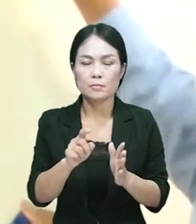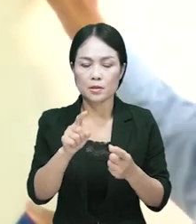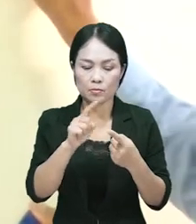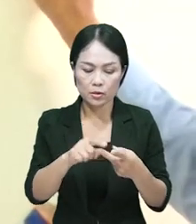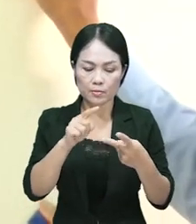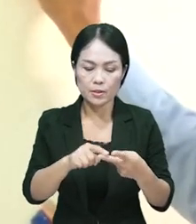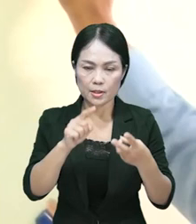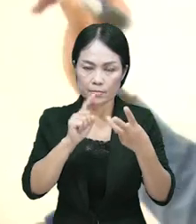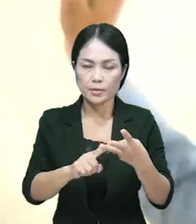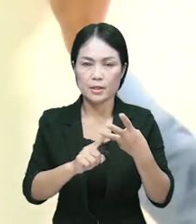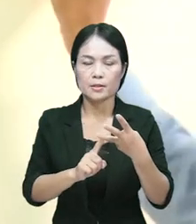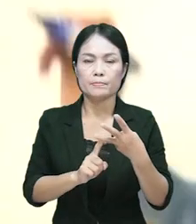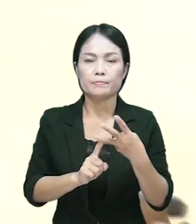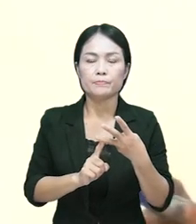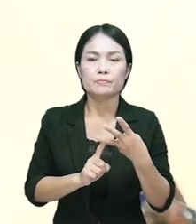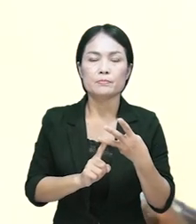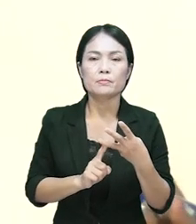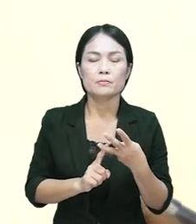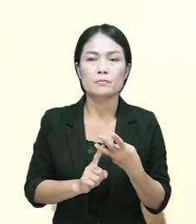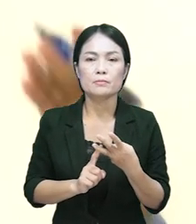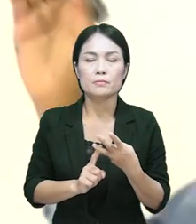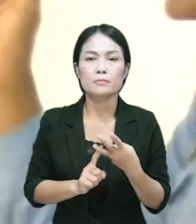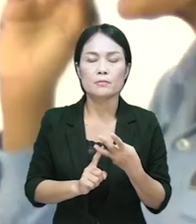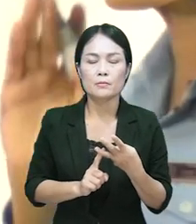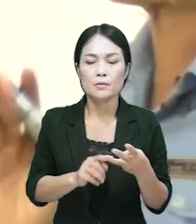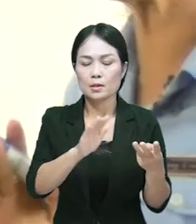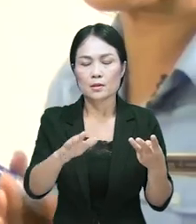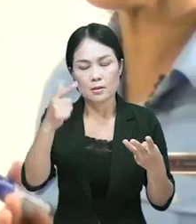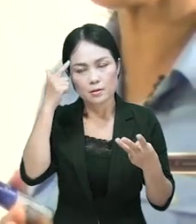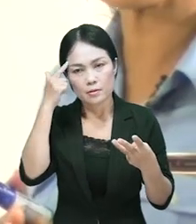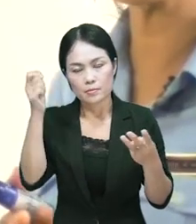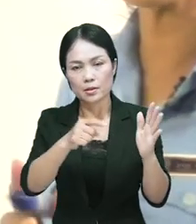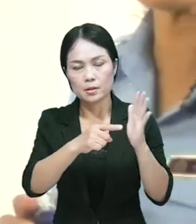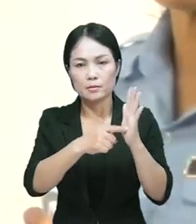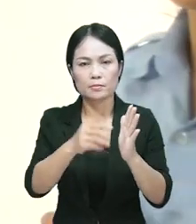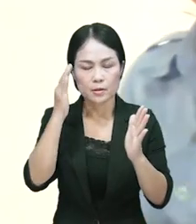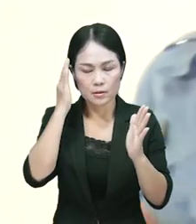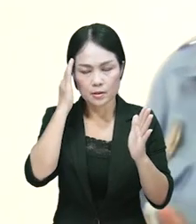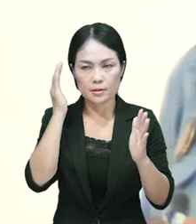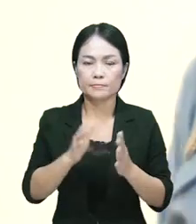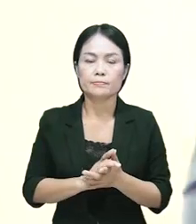2ឬក៏ទី3កូនដែលឆ្លាតកូនមើលឧទាហរណ៍កូនដឹងហើយណាកូនណា